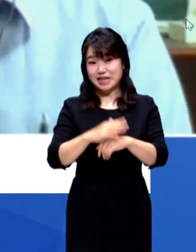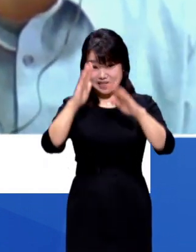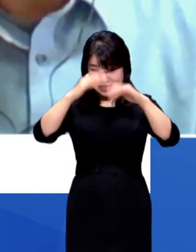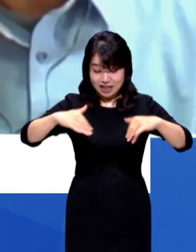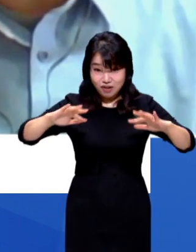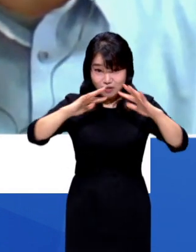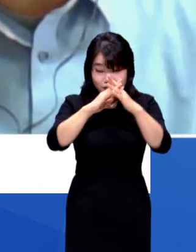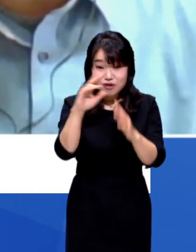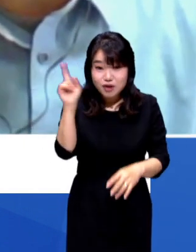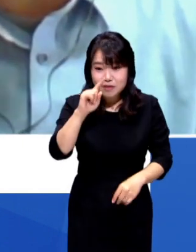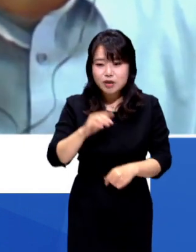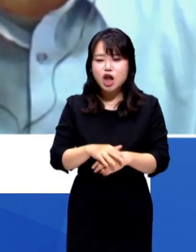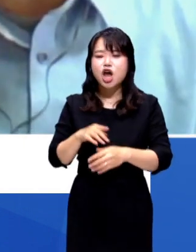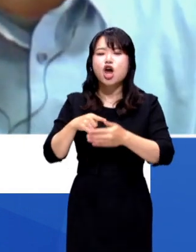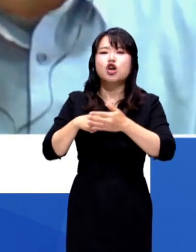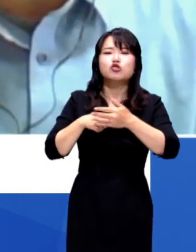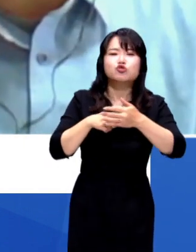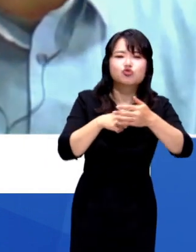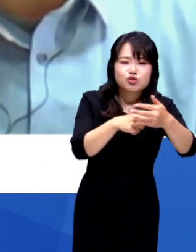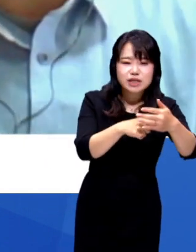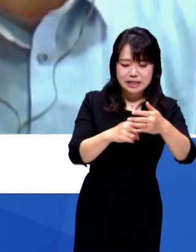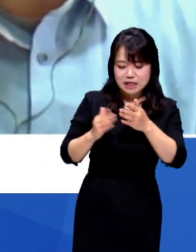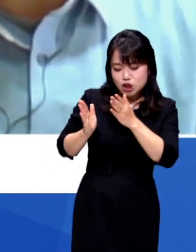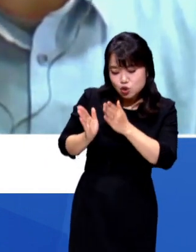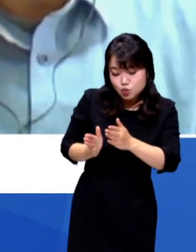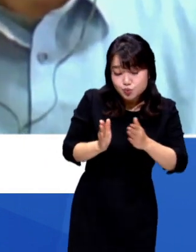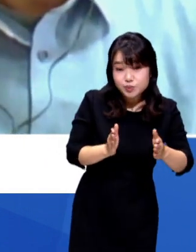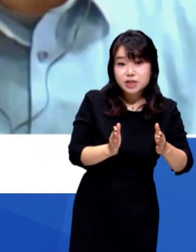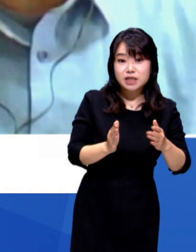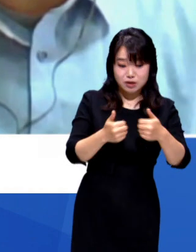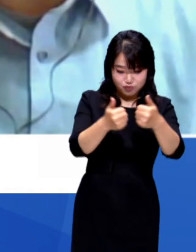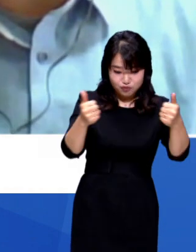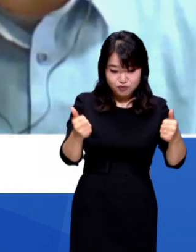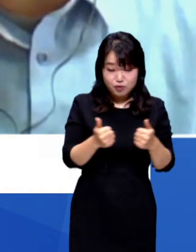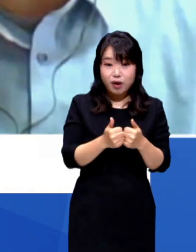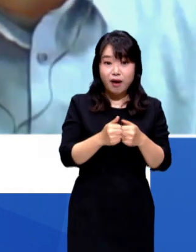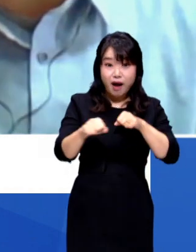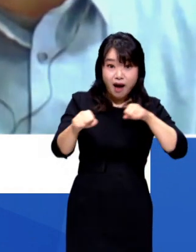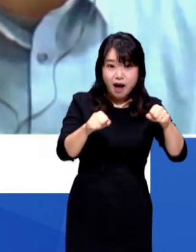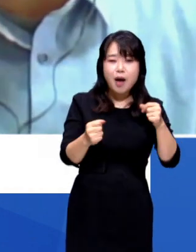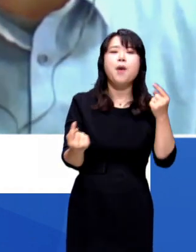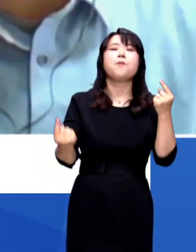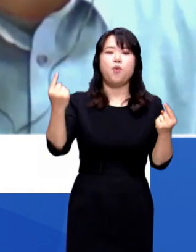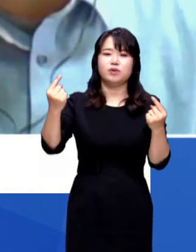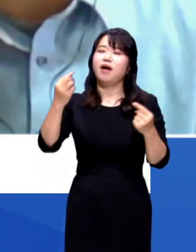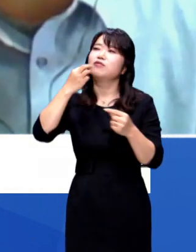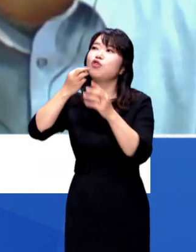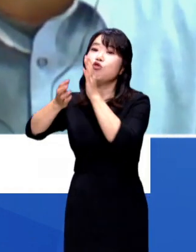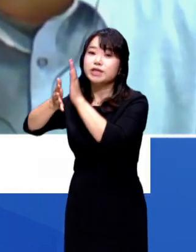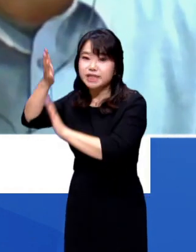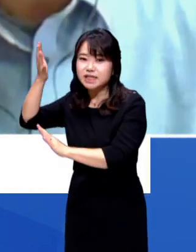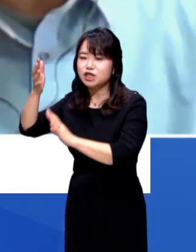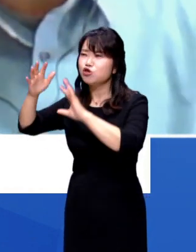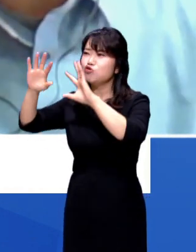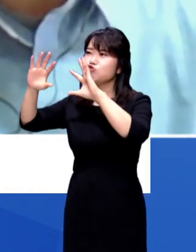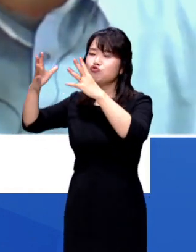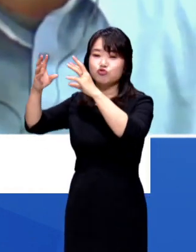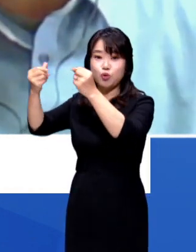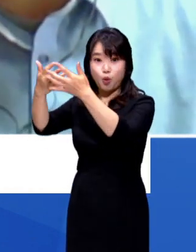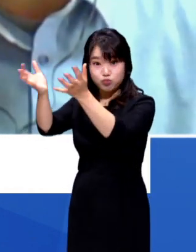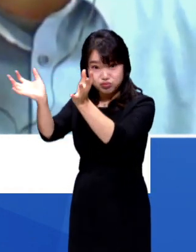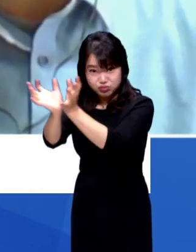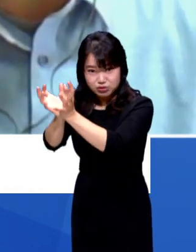자체가 추진 준비위에서 할 수 있는 것보다는 그 관공서 시계에서 서울시나 국토부 또는 그